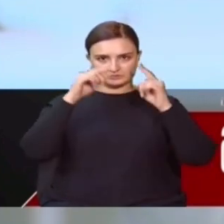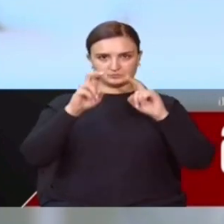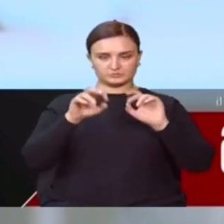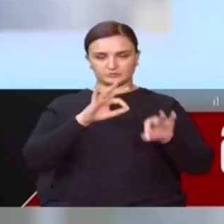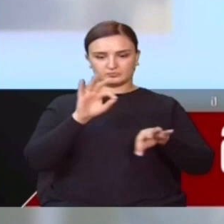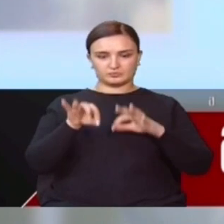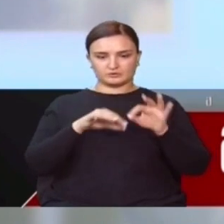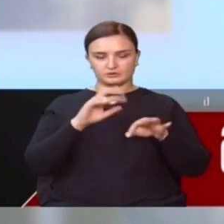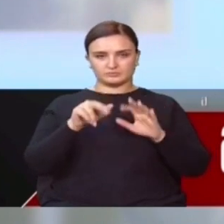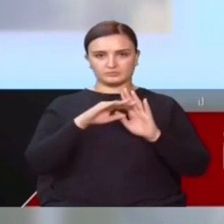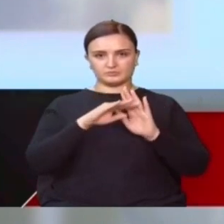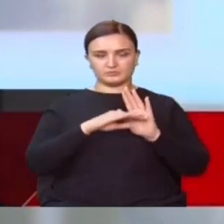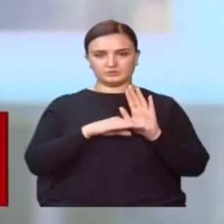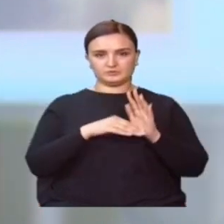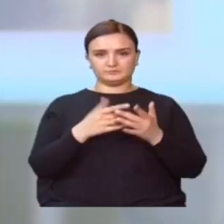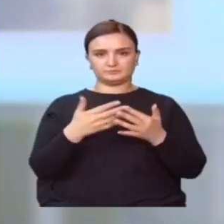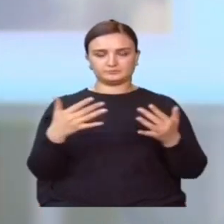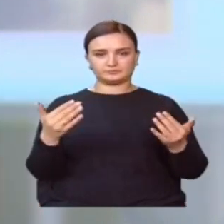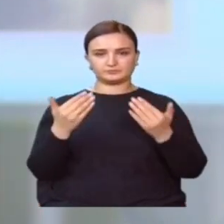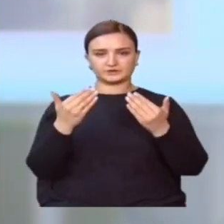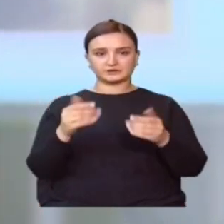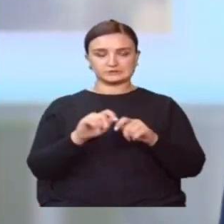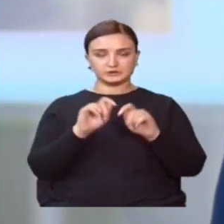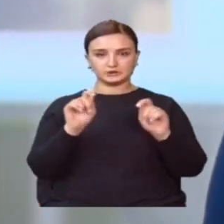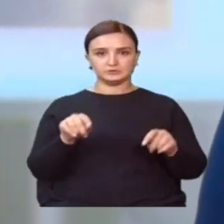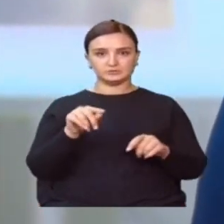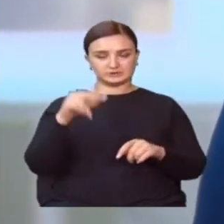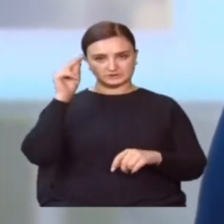და პროგრამები, რომელიც მათ შექმნეს აქ